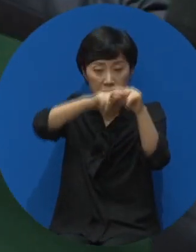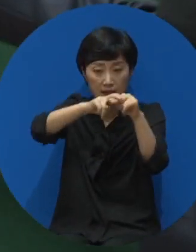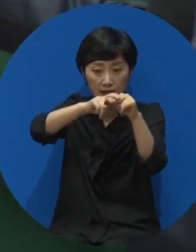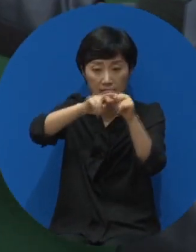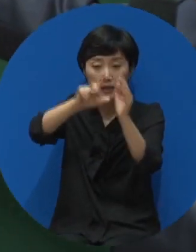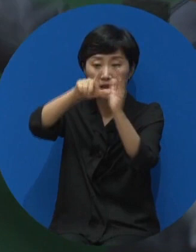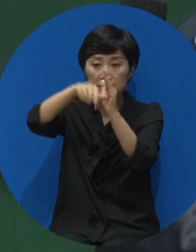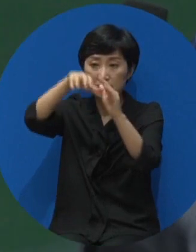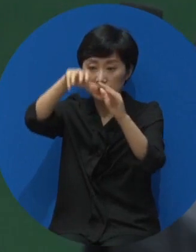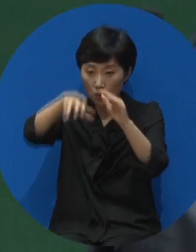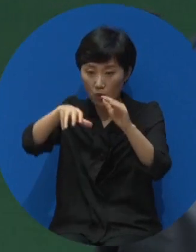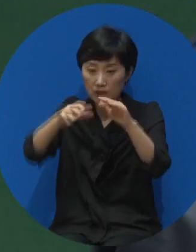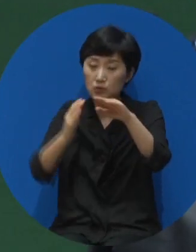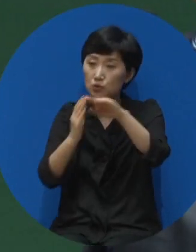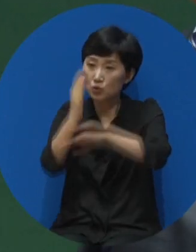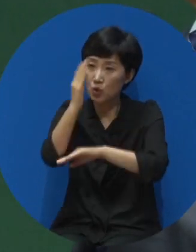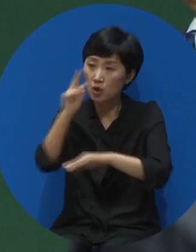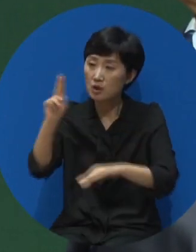성삼위 하나님 아시죠?